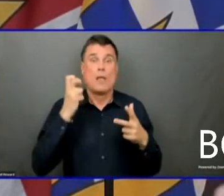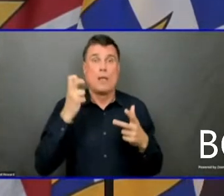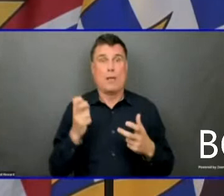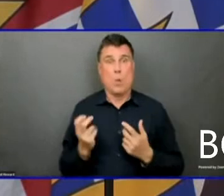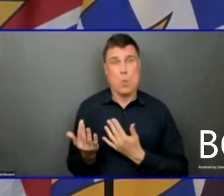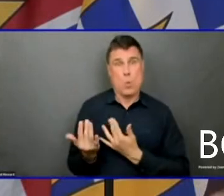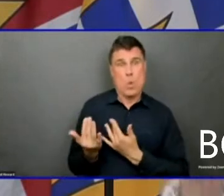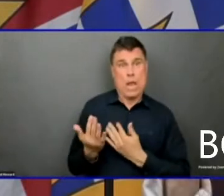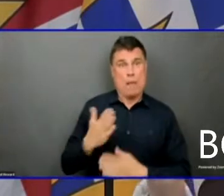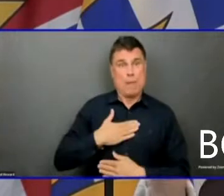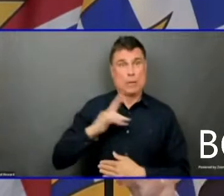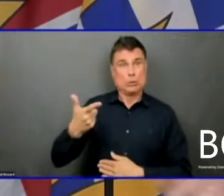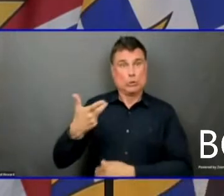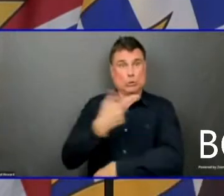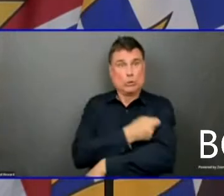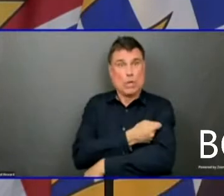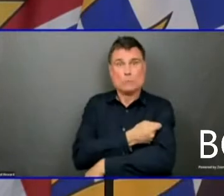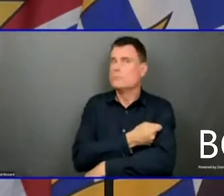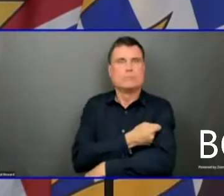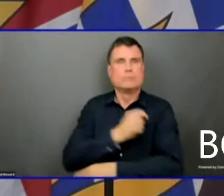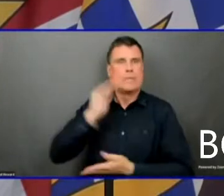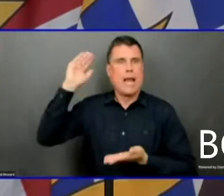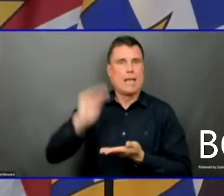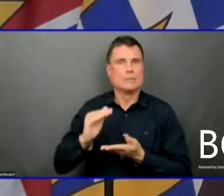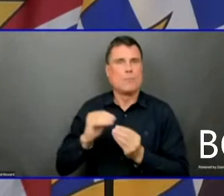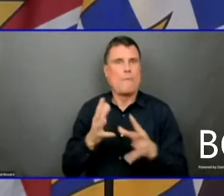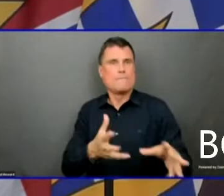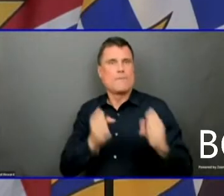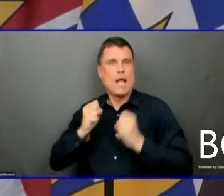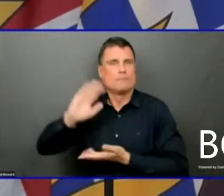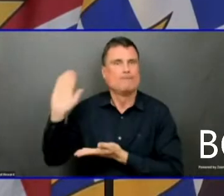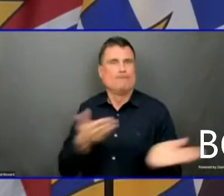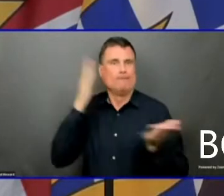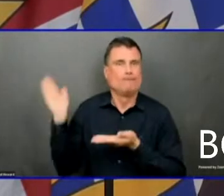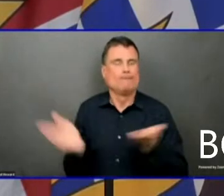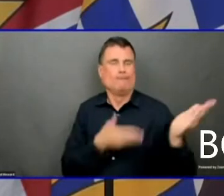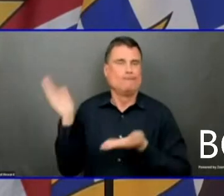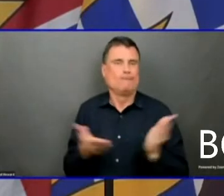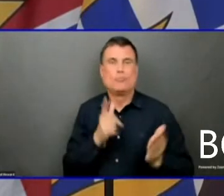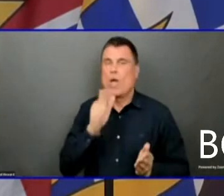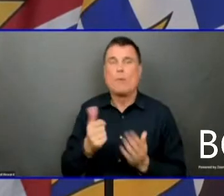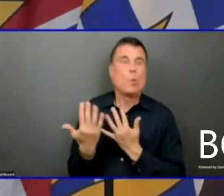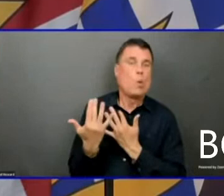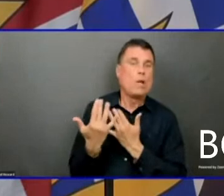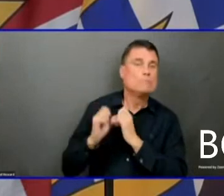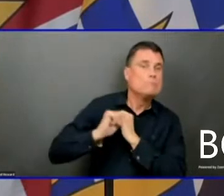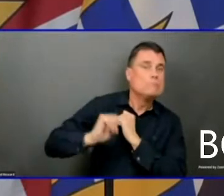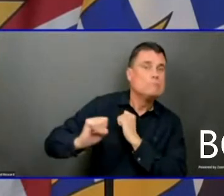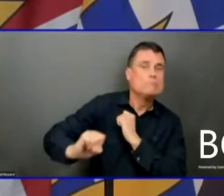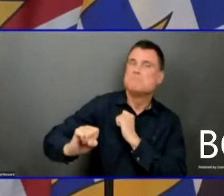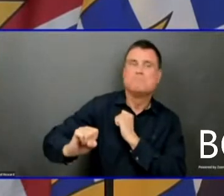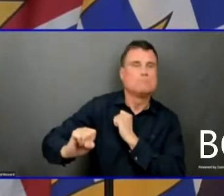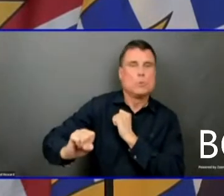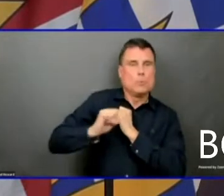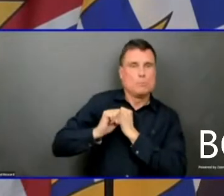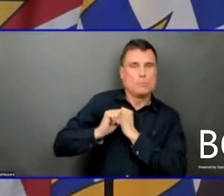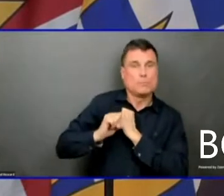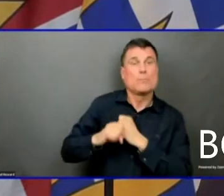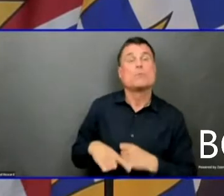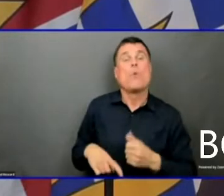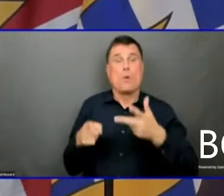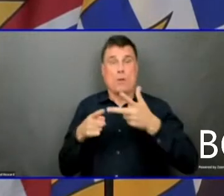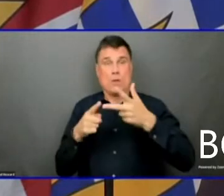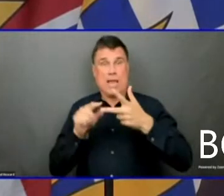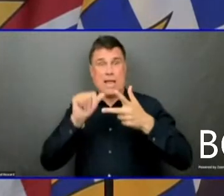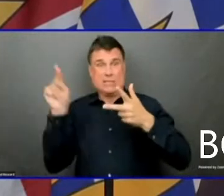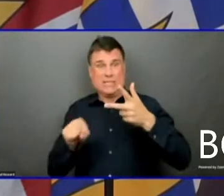纳疫苗会越来越会越多的到货，所以呢我们等的时间会越来越短，不像之前要等，现